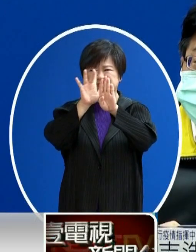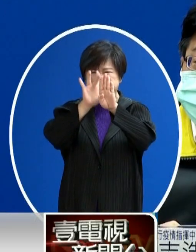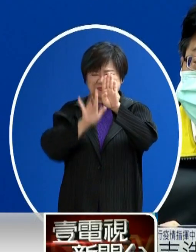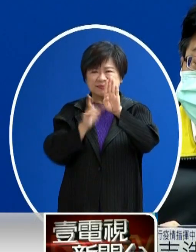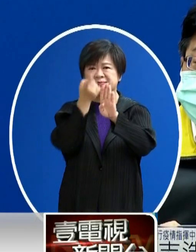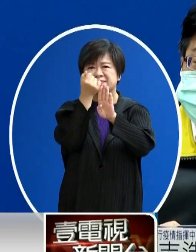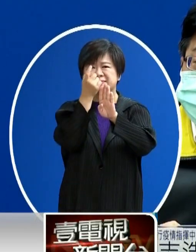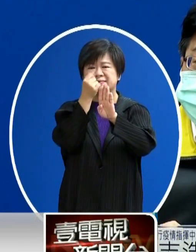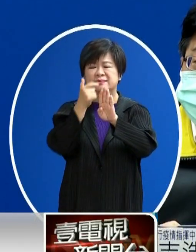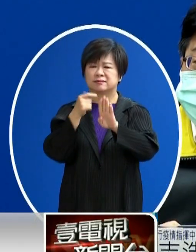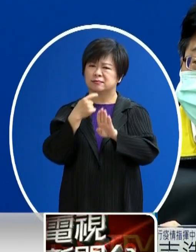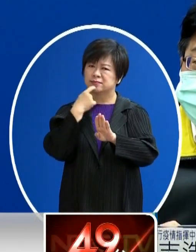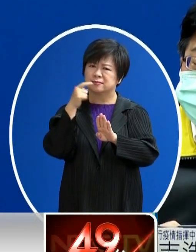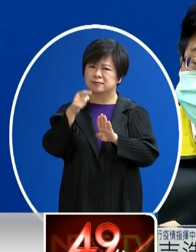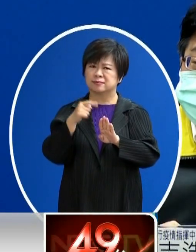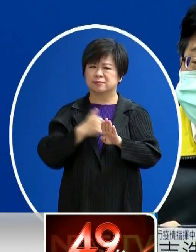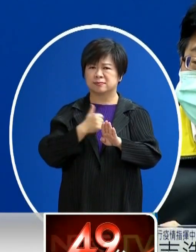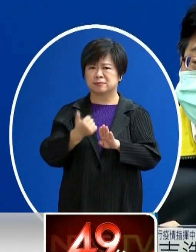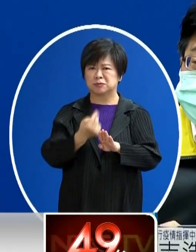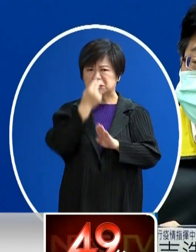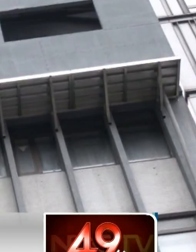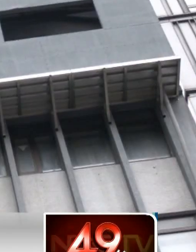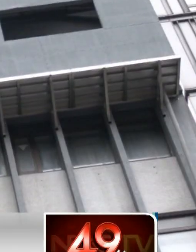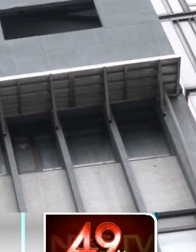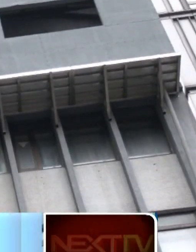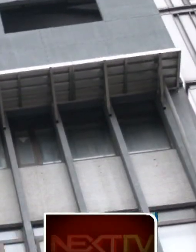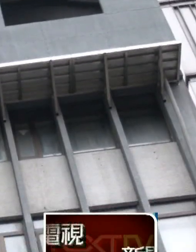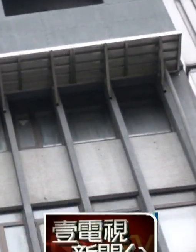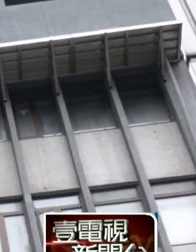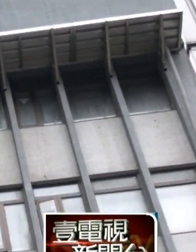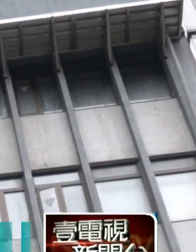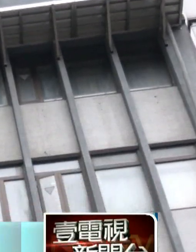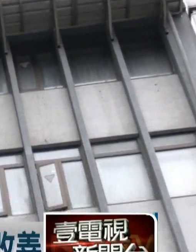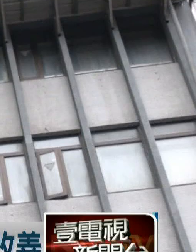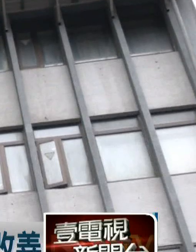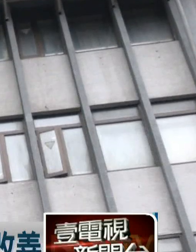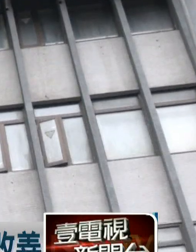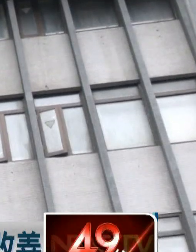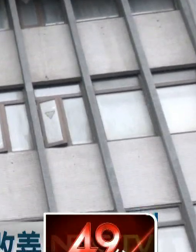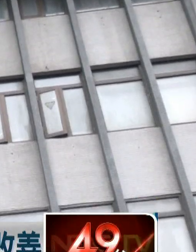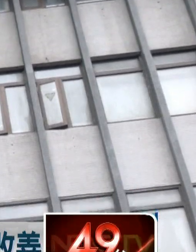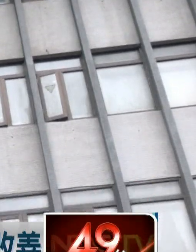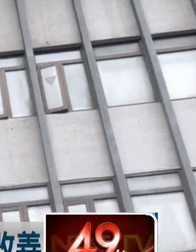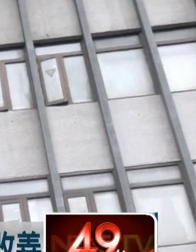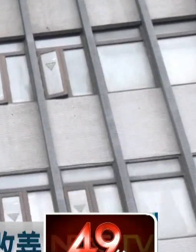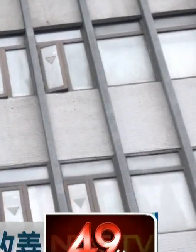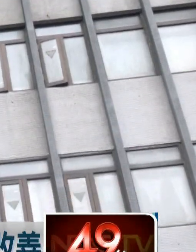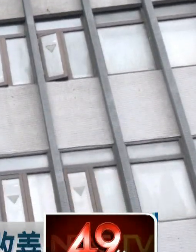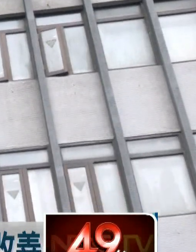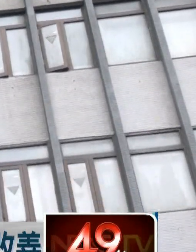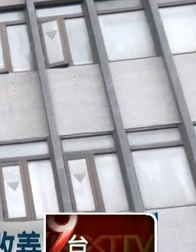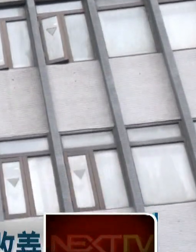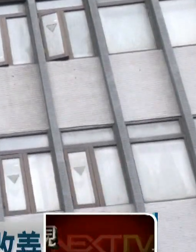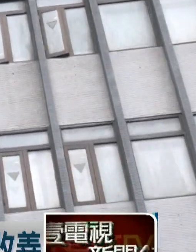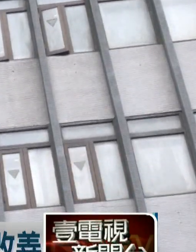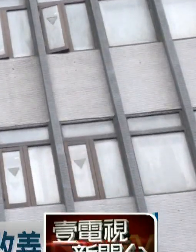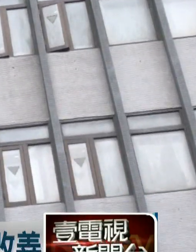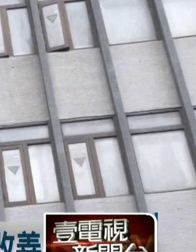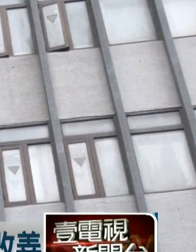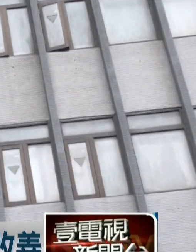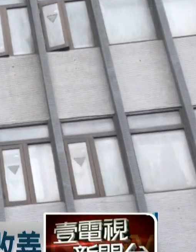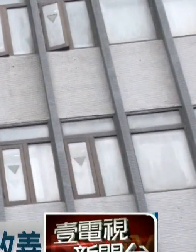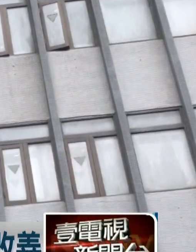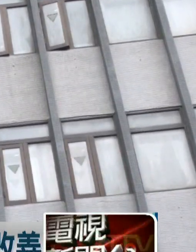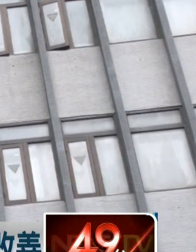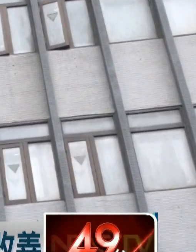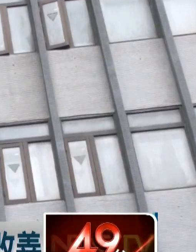不是有这个实质上的意义，还有待商榷。 指挥中心说，防疫旅馆总体检目前已经查核474家，可以立